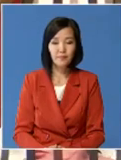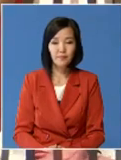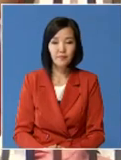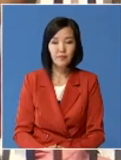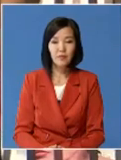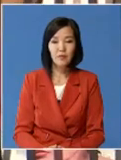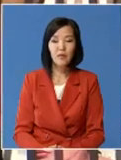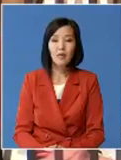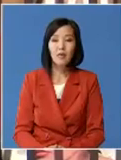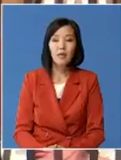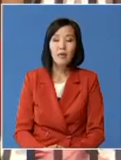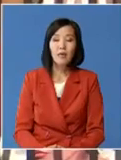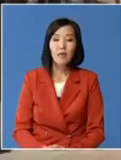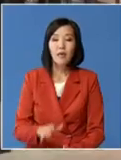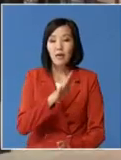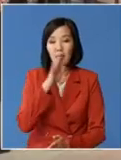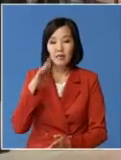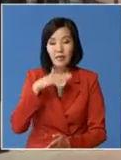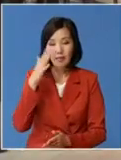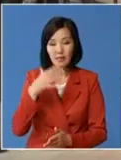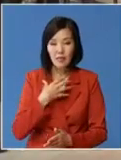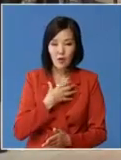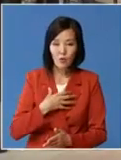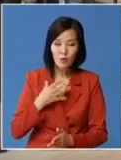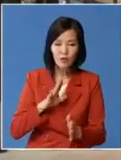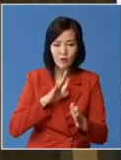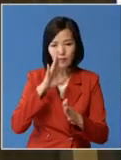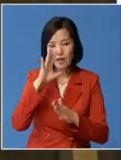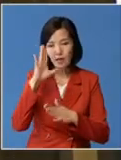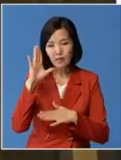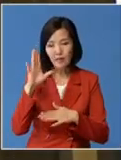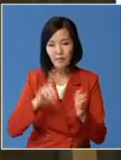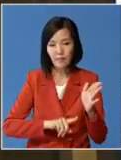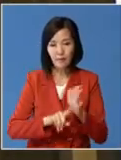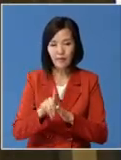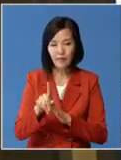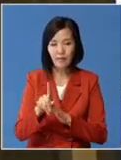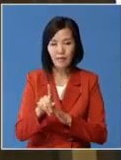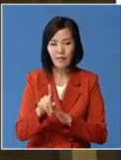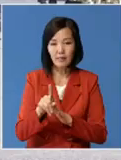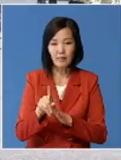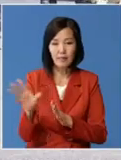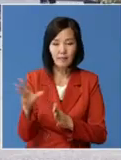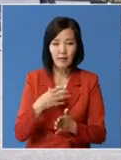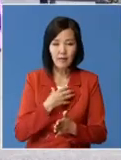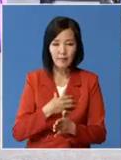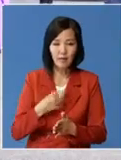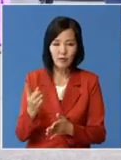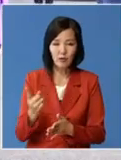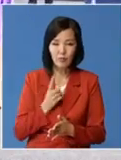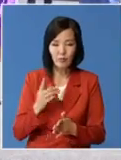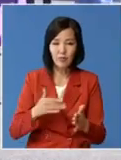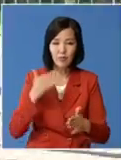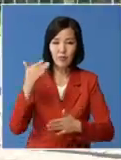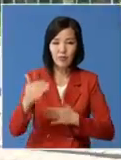Бұл күн тек бала ғана емес, ата-ананы да толқытқан анық. Күні-түні тілеулерін тілеп жүрген ұстаздары мен әке-шешелері ұл-қыздарын күтіп ғимарат сыртында